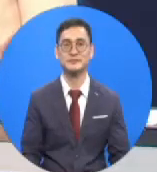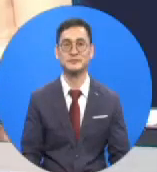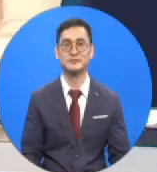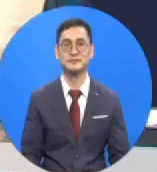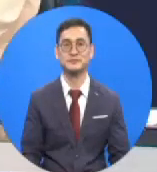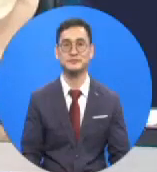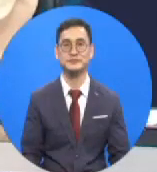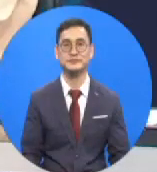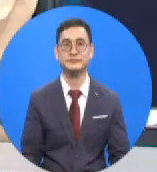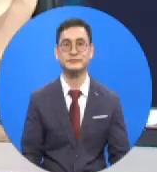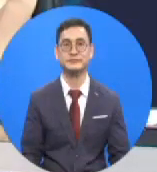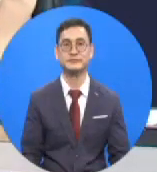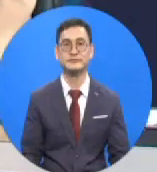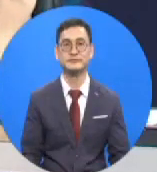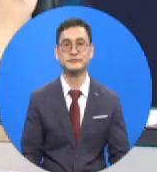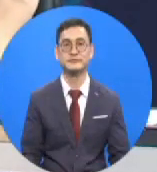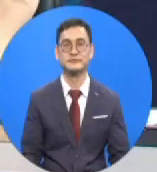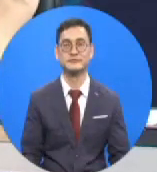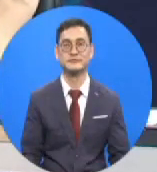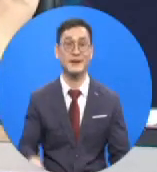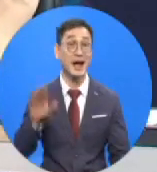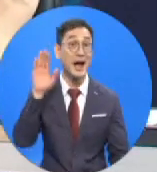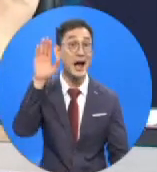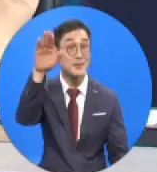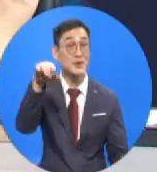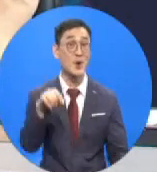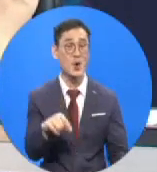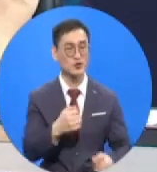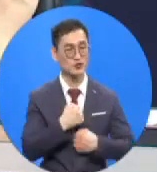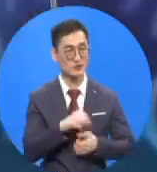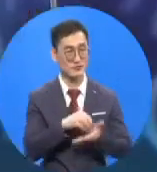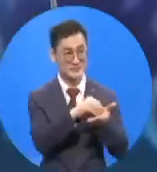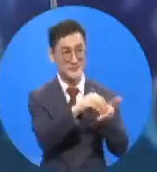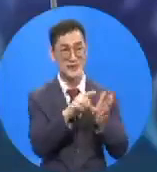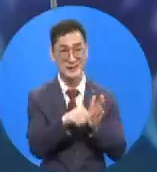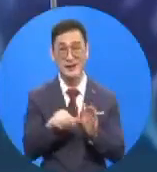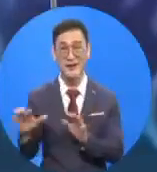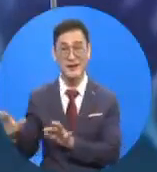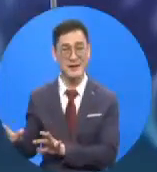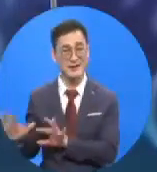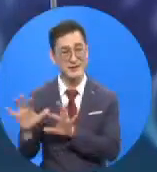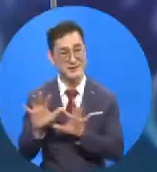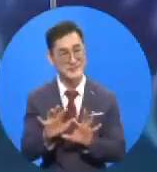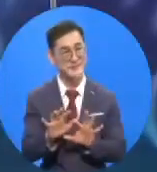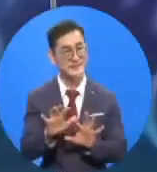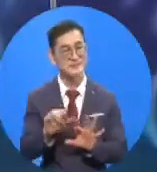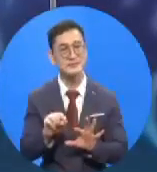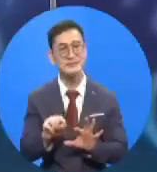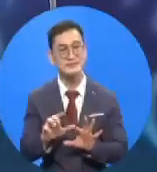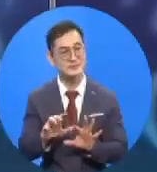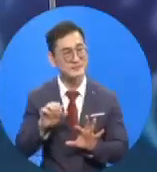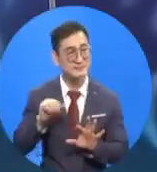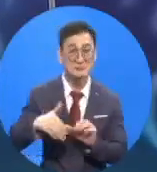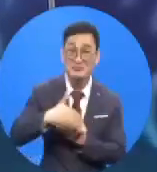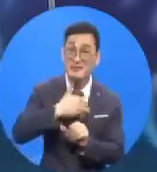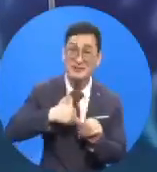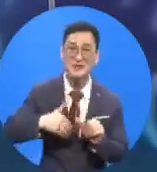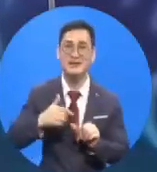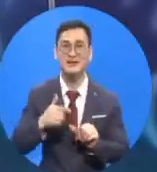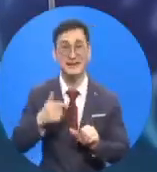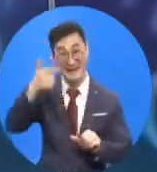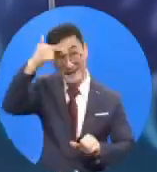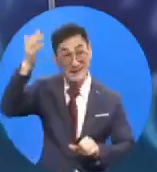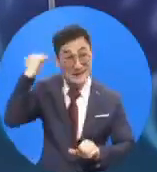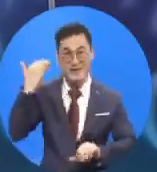앞으로 좀 풍속도가 많이 바뀔 것 같기는 해요 근데 좀 쓰면서 트와 로 티 기모 중식 5 이거 그렇기 때문에 이제 그게 또